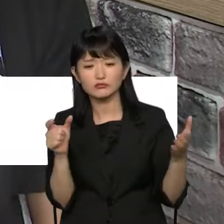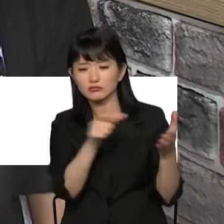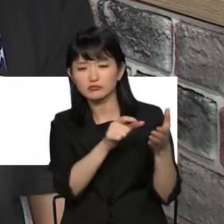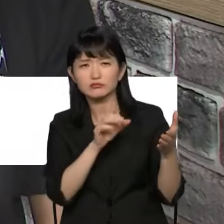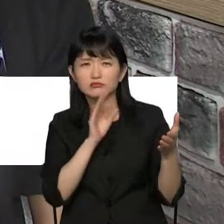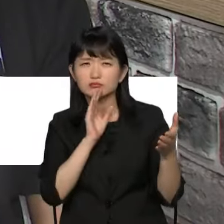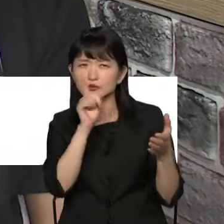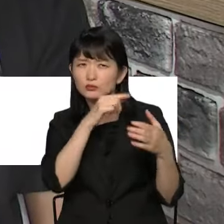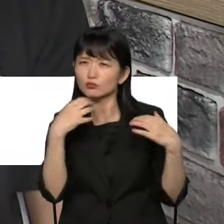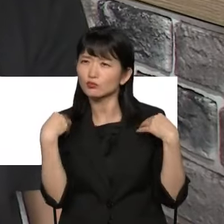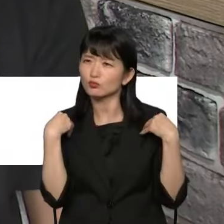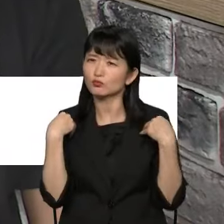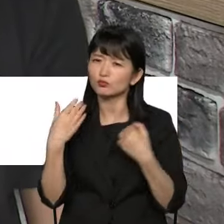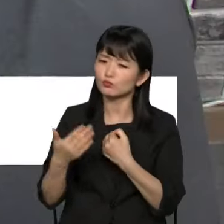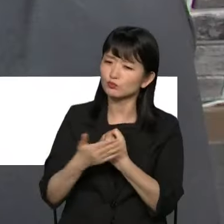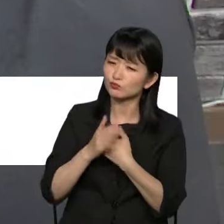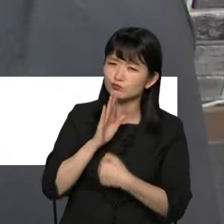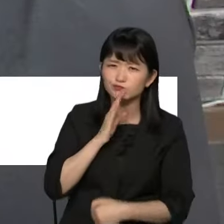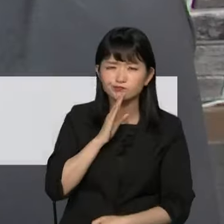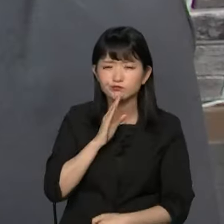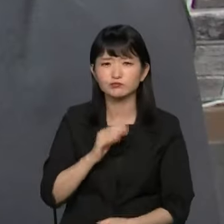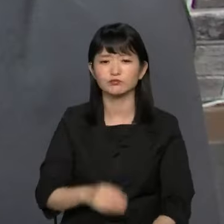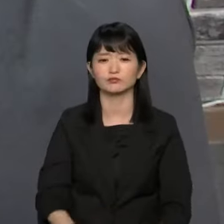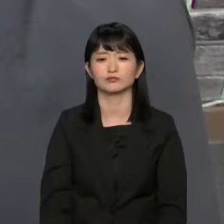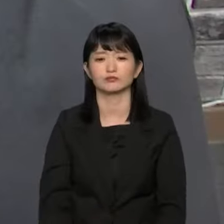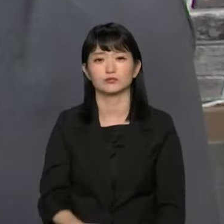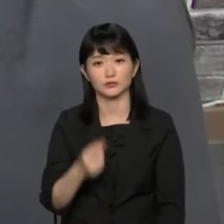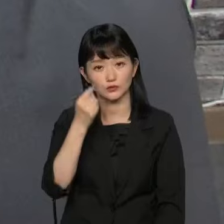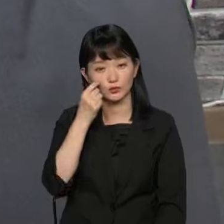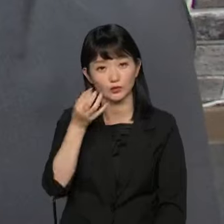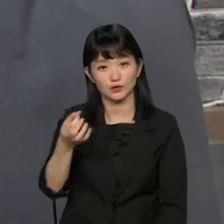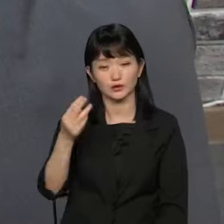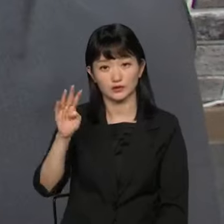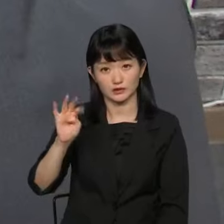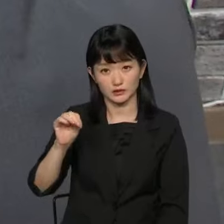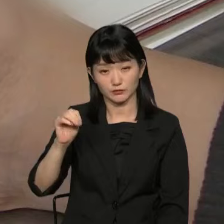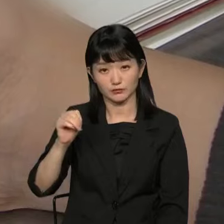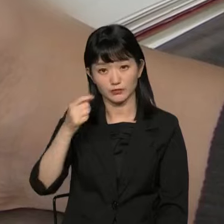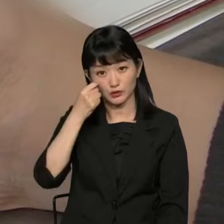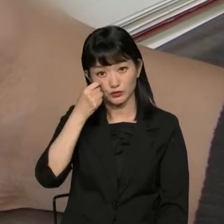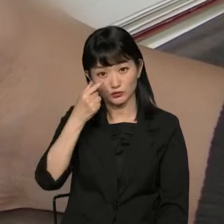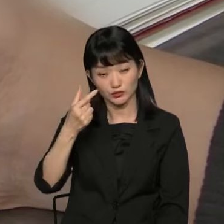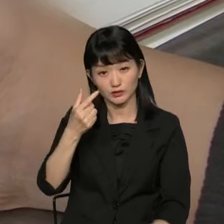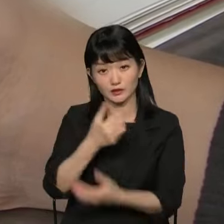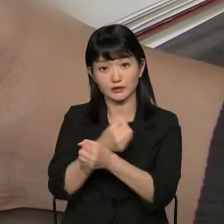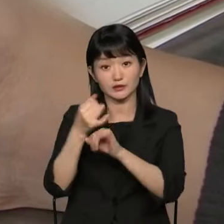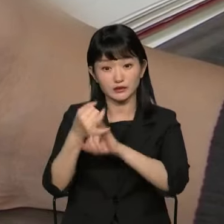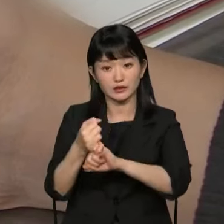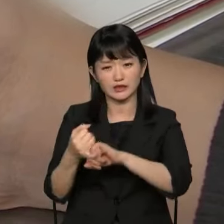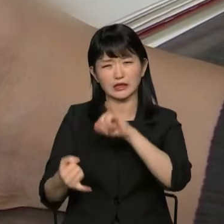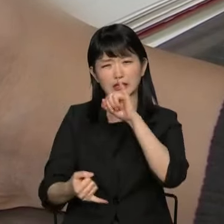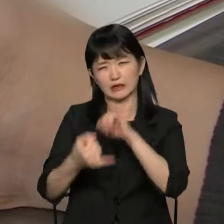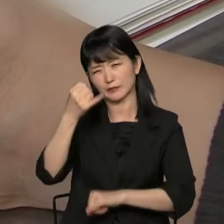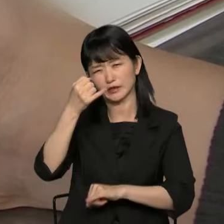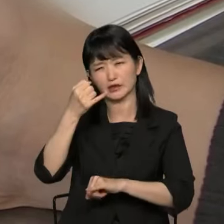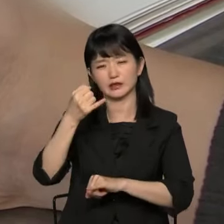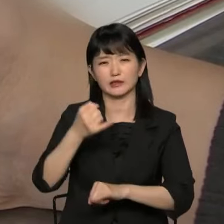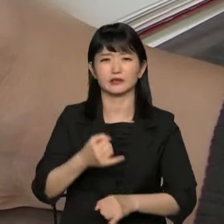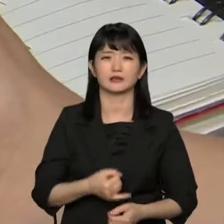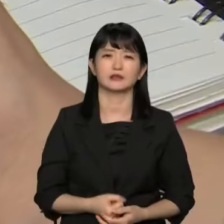진짜 정부에서 지원하는 건가? 월 4만 원씩 60개월 계약을 했지만 약속은 지켜지지